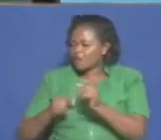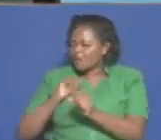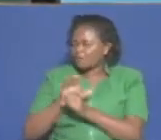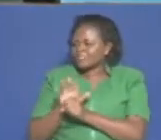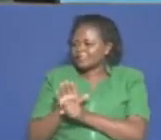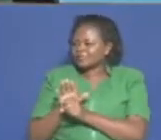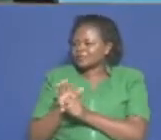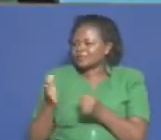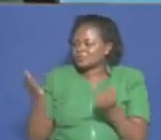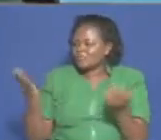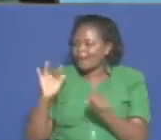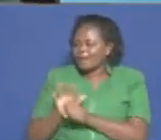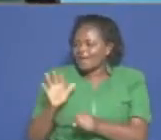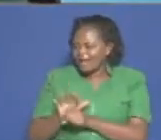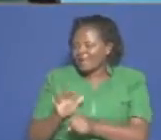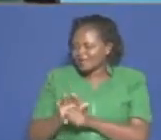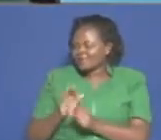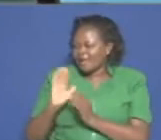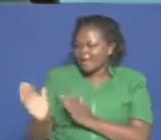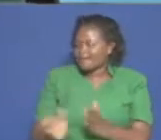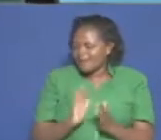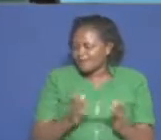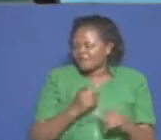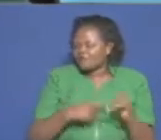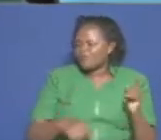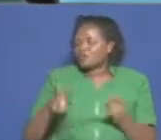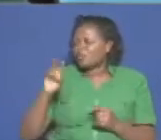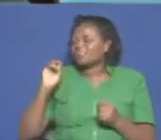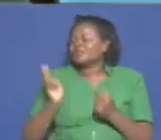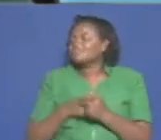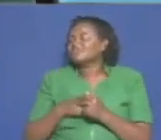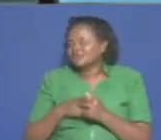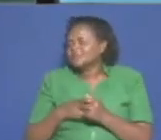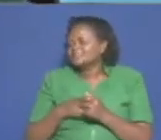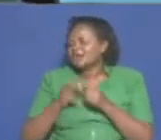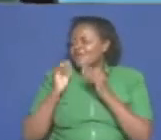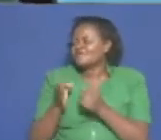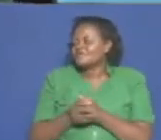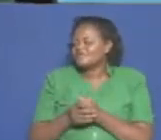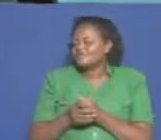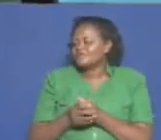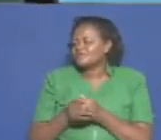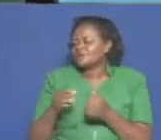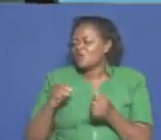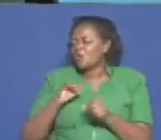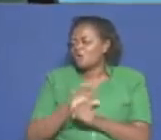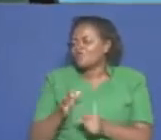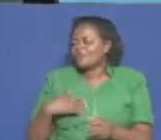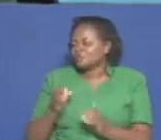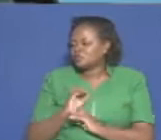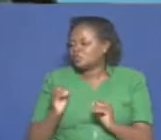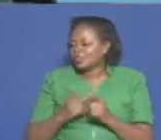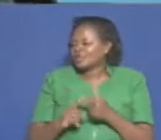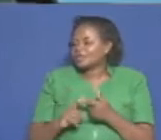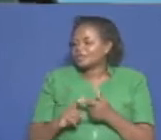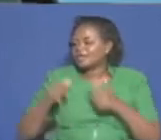ambapo sasa hivi wengi walikuwa pengine wamejipanga kutoka ule mwaka 2017 ikiwa hakutakuwa na COVID-19 basi